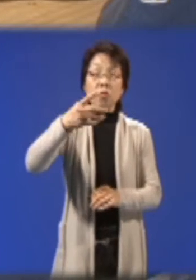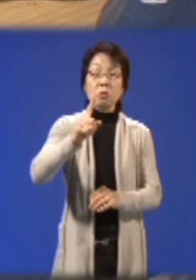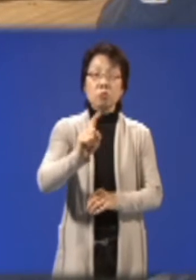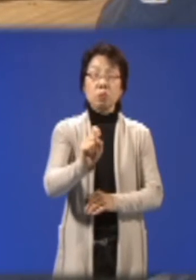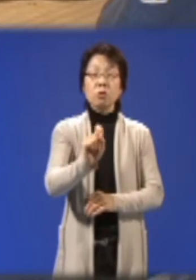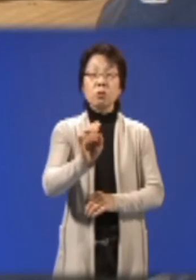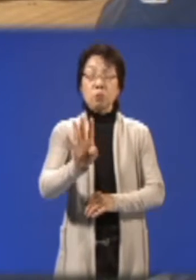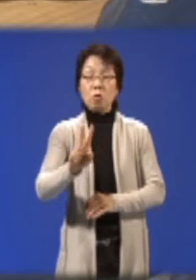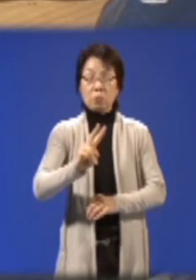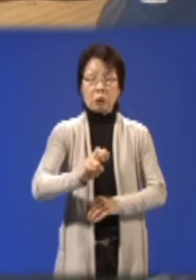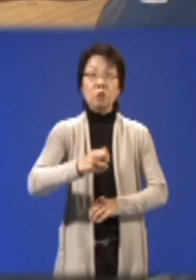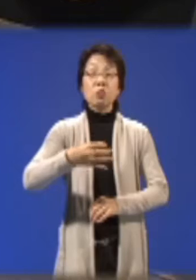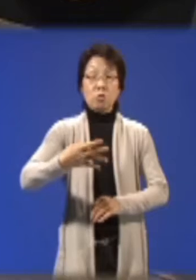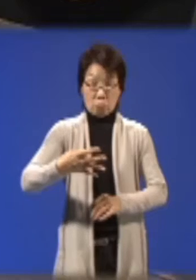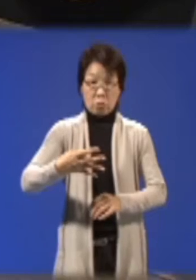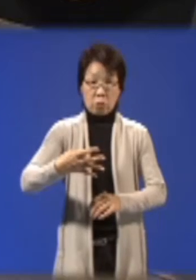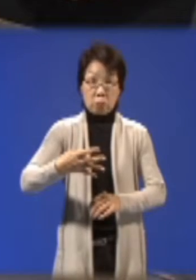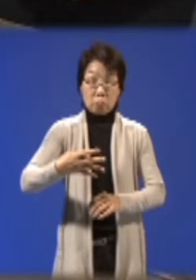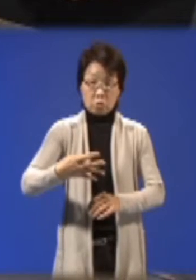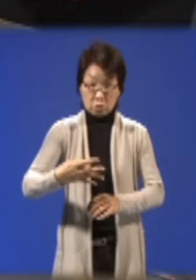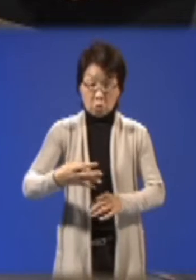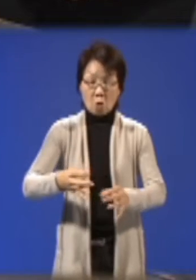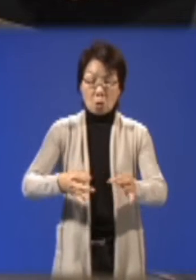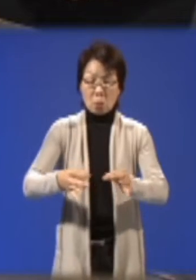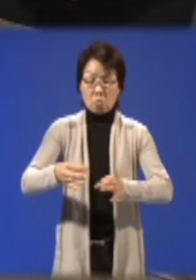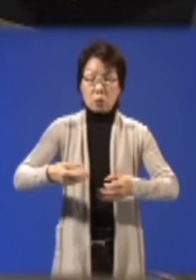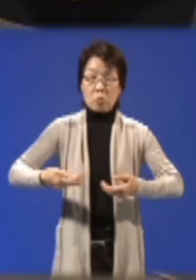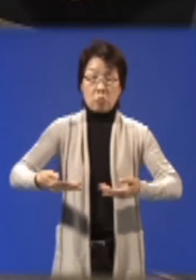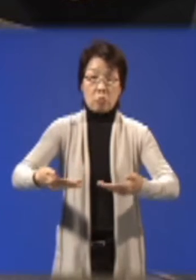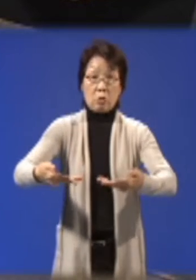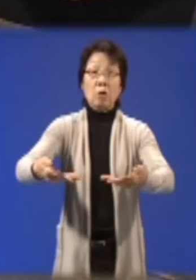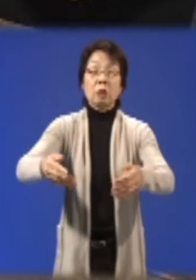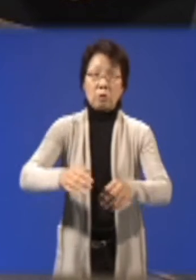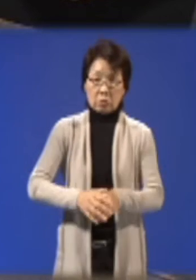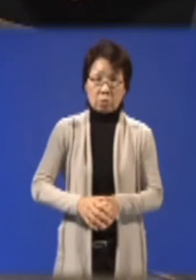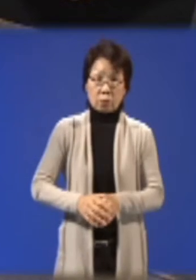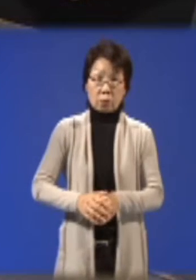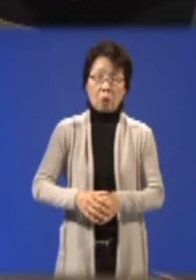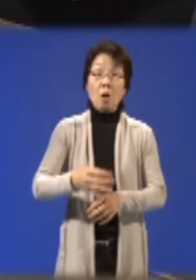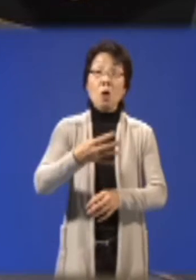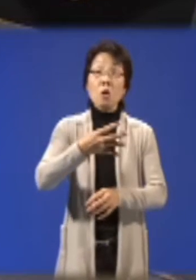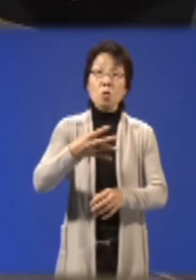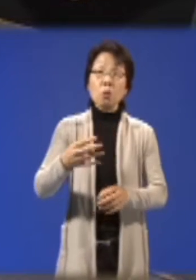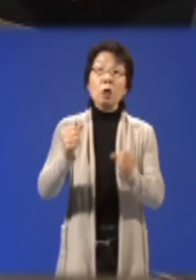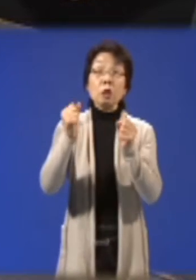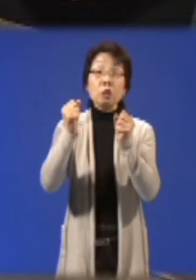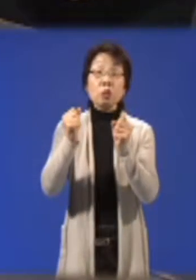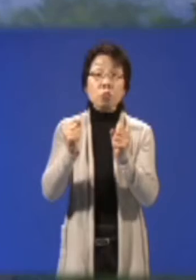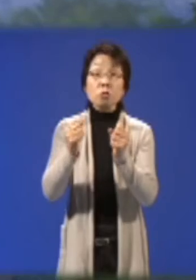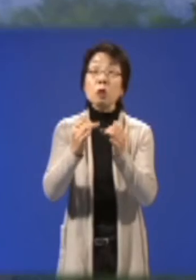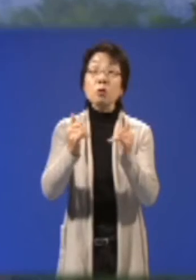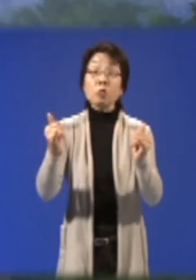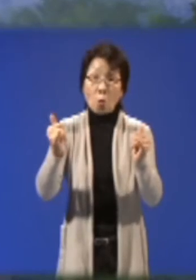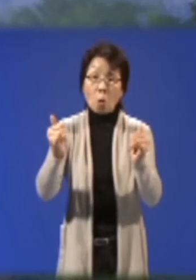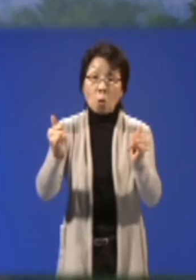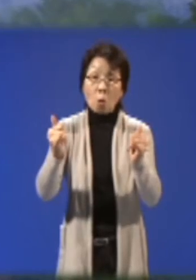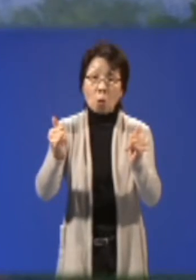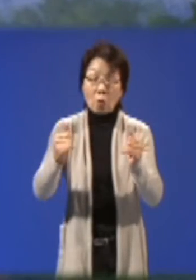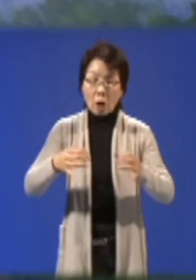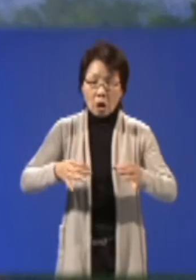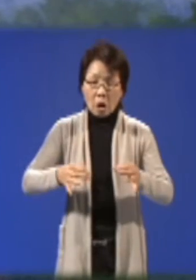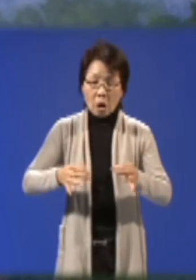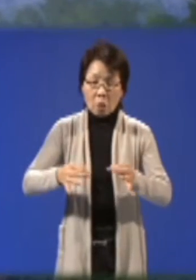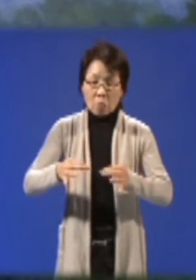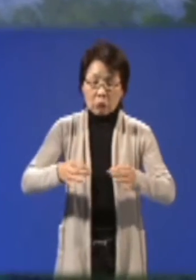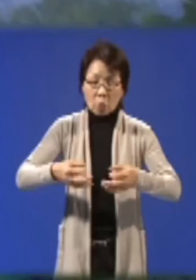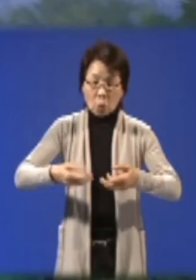で市場を開いてました。ですから当初は地元の人が開いていたん